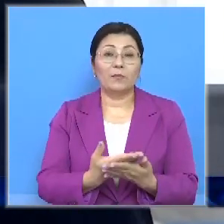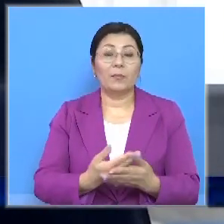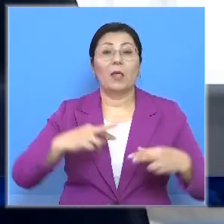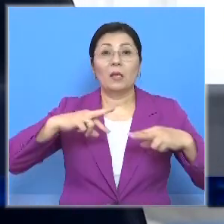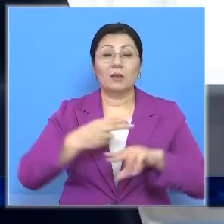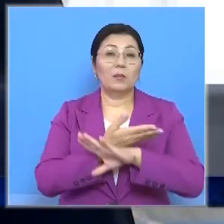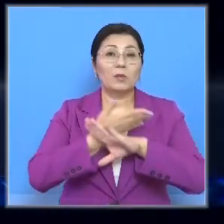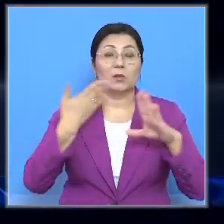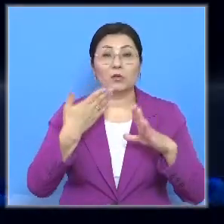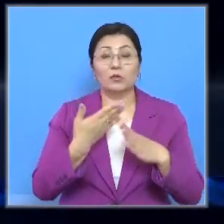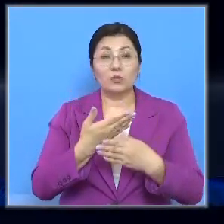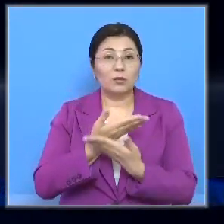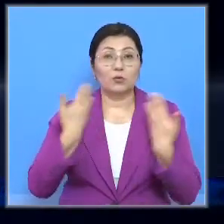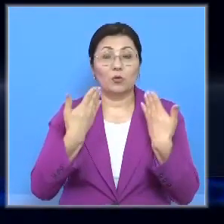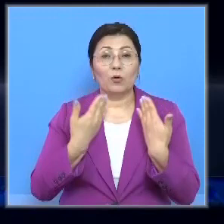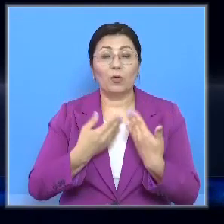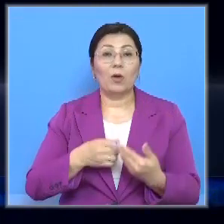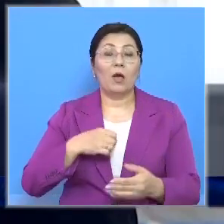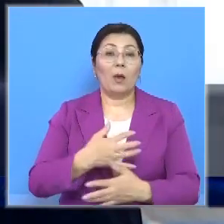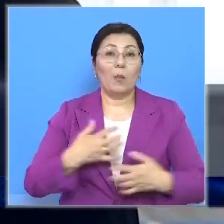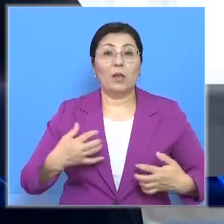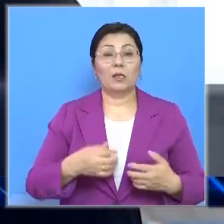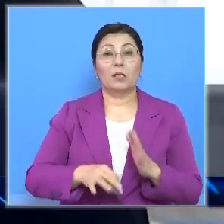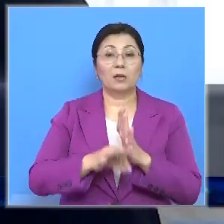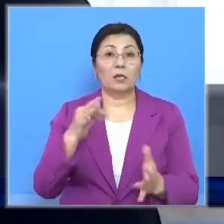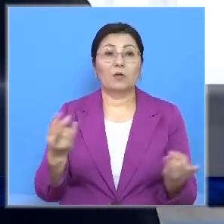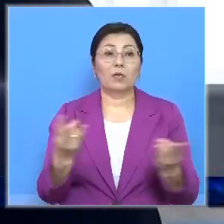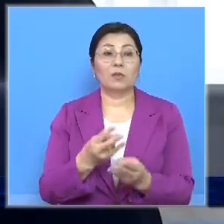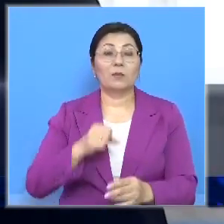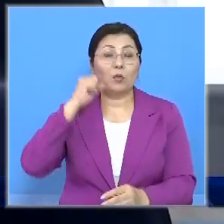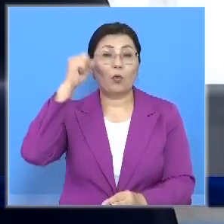кемістігі жоқ малдар шалуымыз керек. Жаңа айттым, түсіндірдім, қой мен ешкі бір адам шалады,